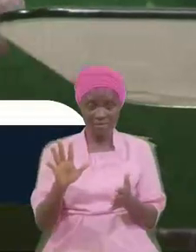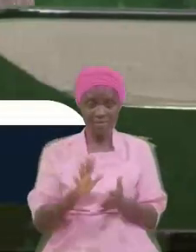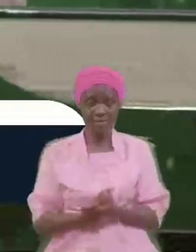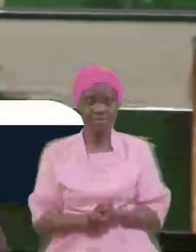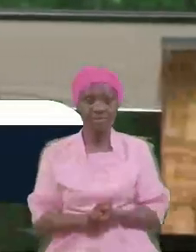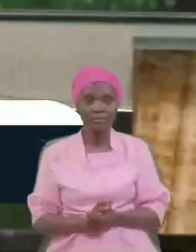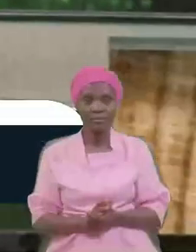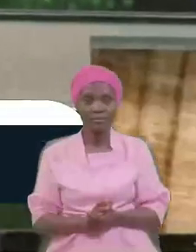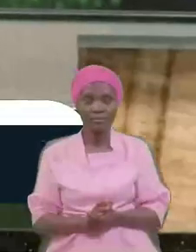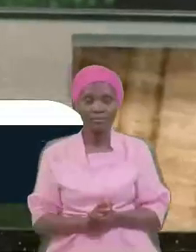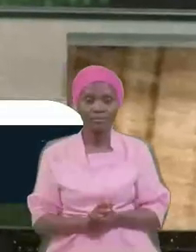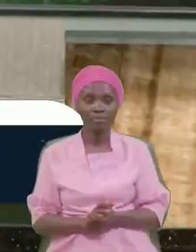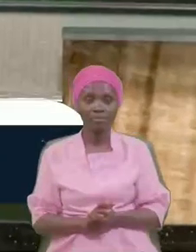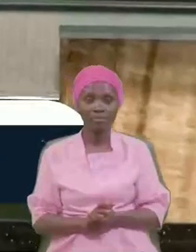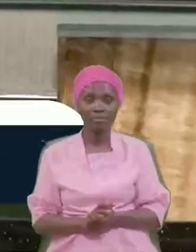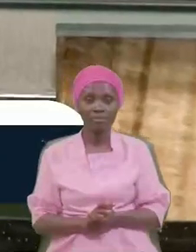89.